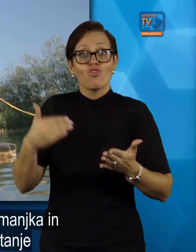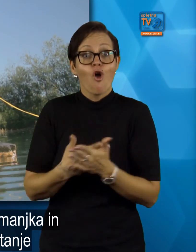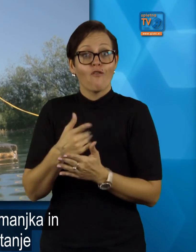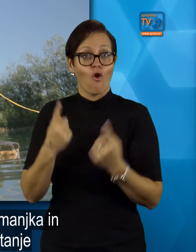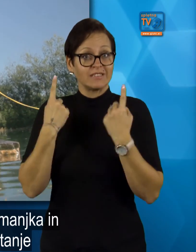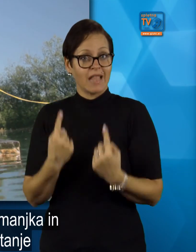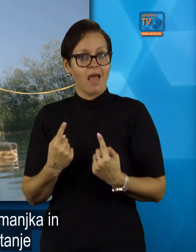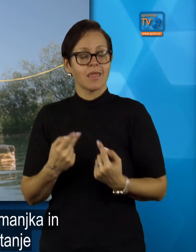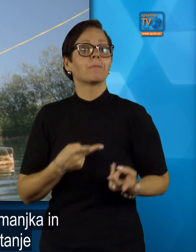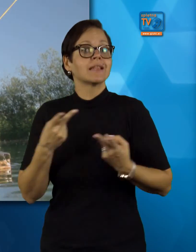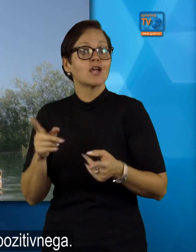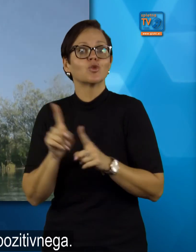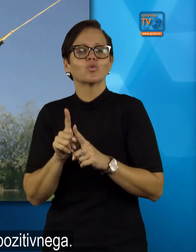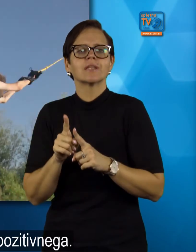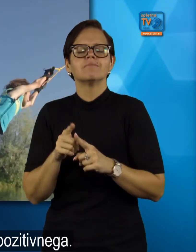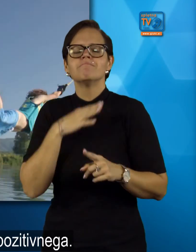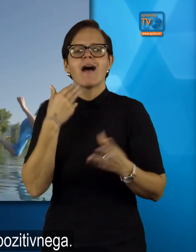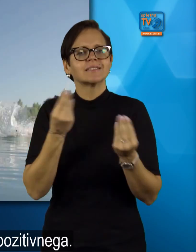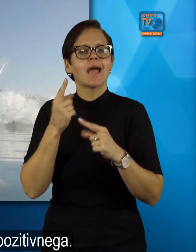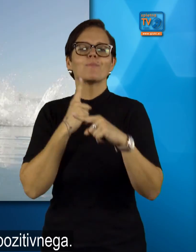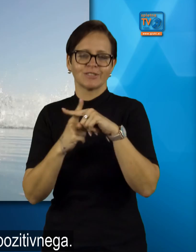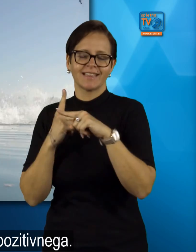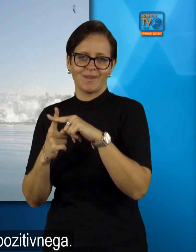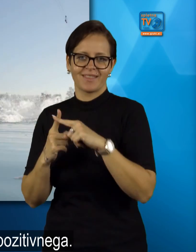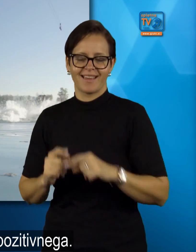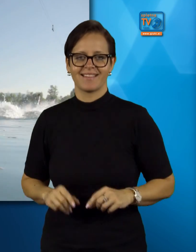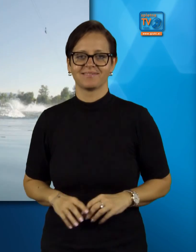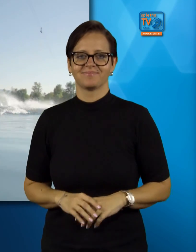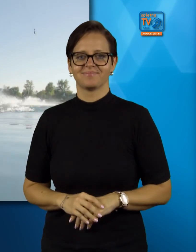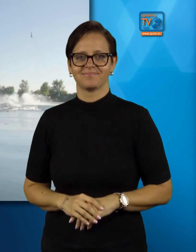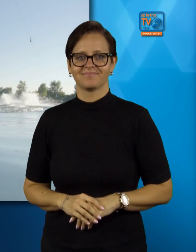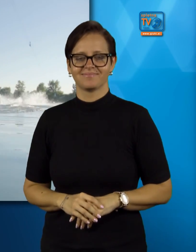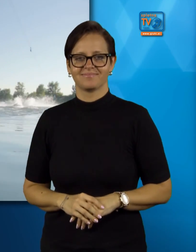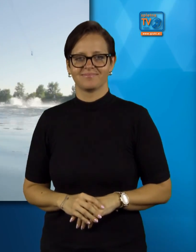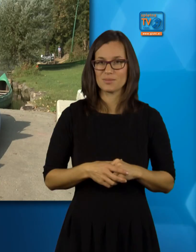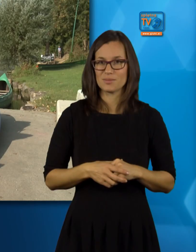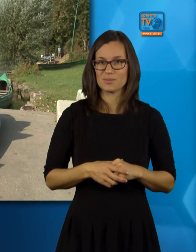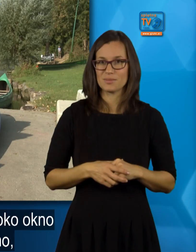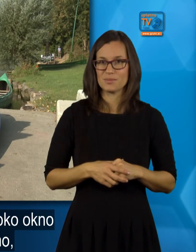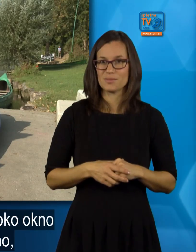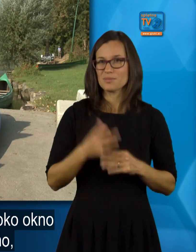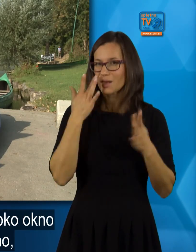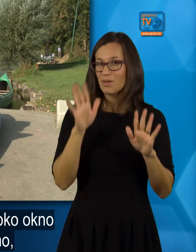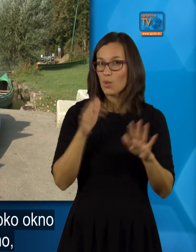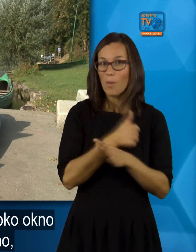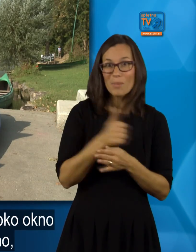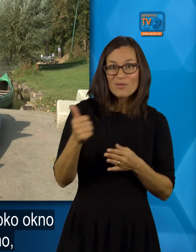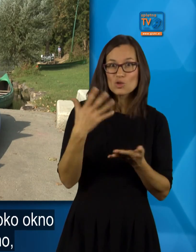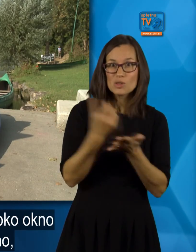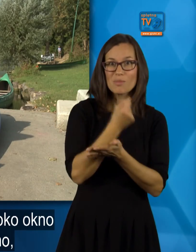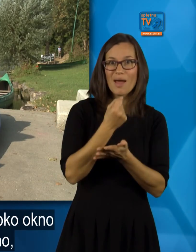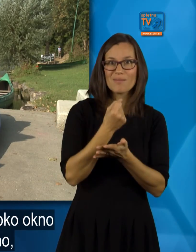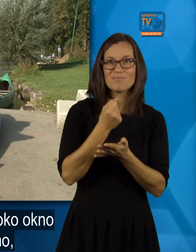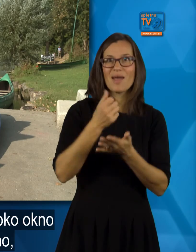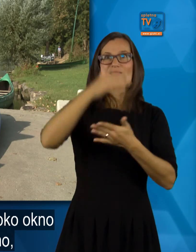manjka in da mu je novo stanje prineslo tudi marsikaj pozitivnega. Ne vem, ko ti prvič uspe eno